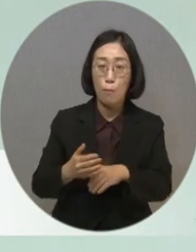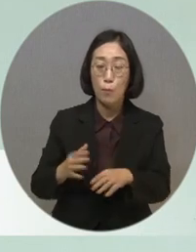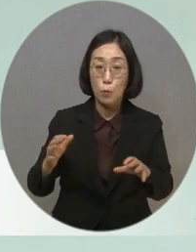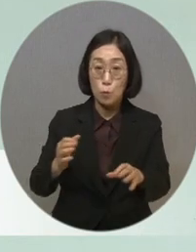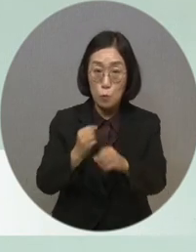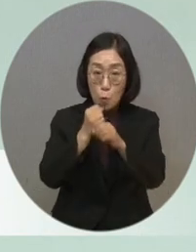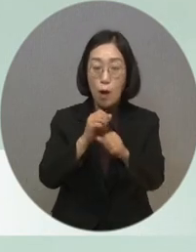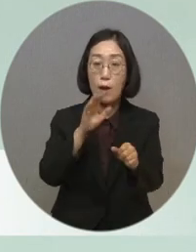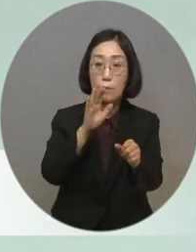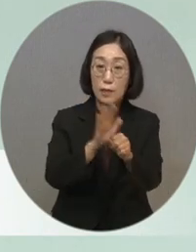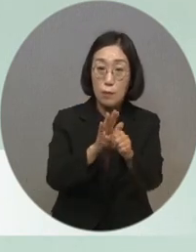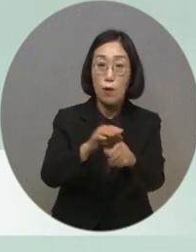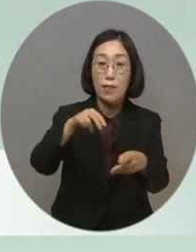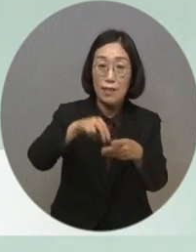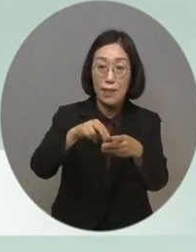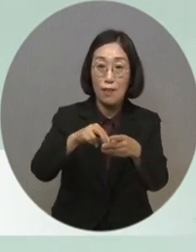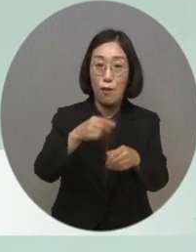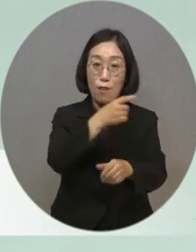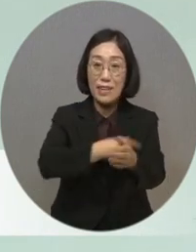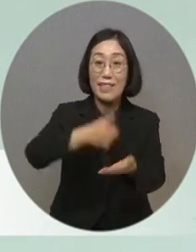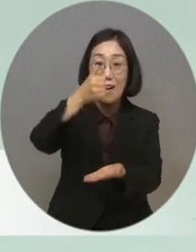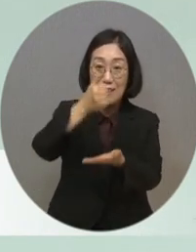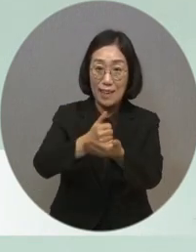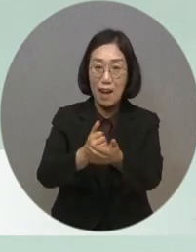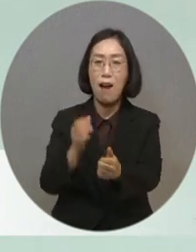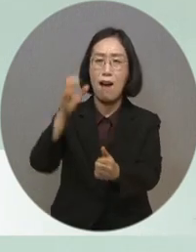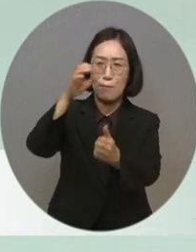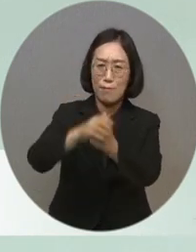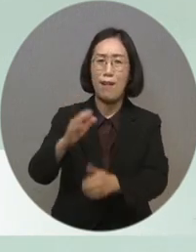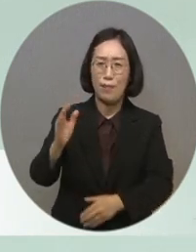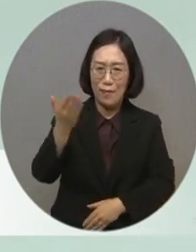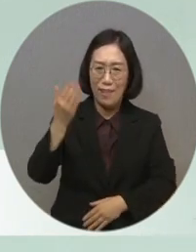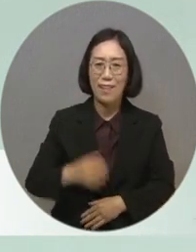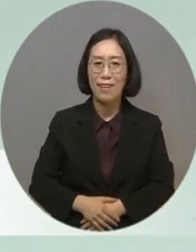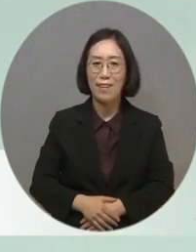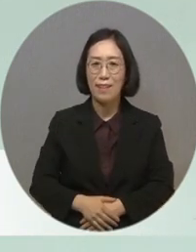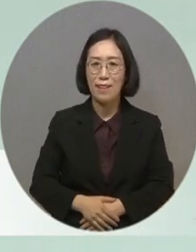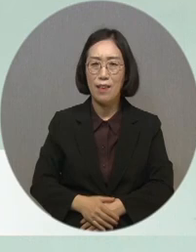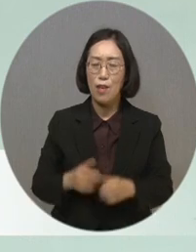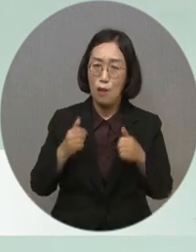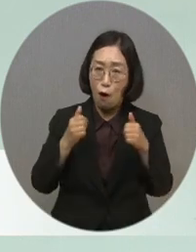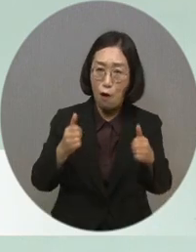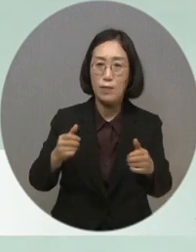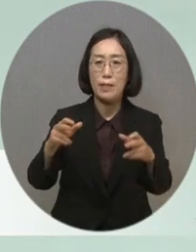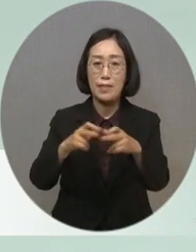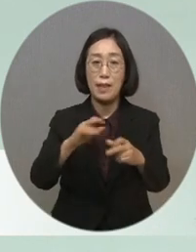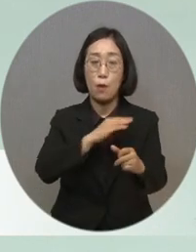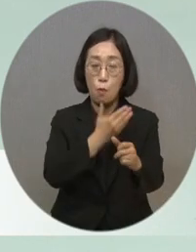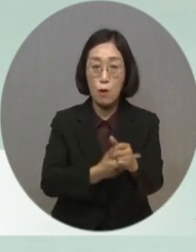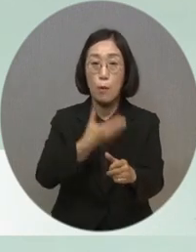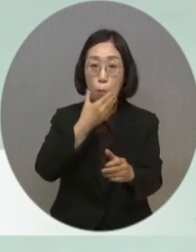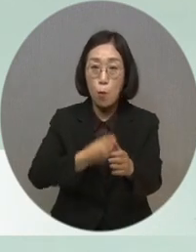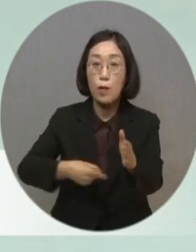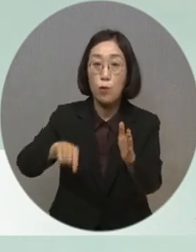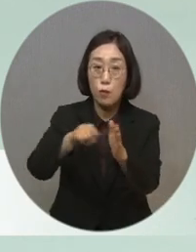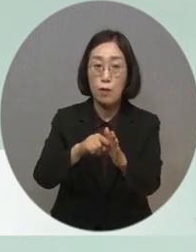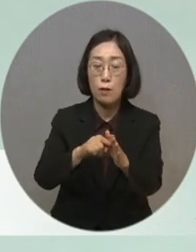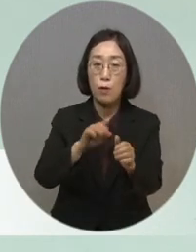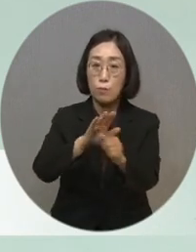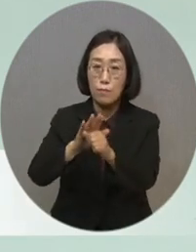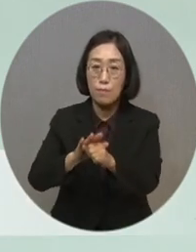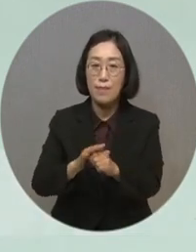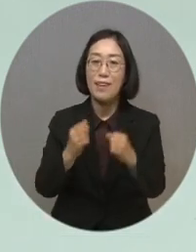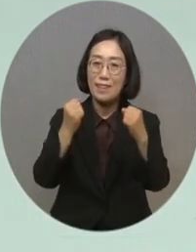지원 센터의 이사장님으로 이렇게 오늘 취임하게 되었습니다. 열심히 장애인 권리와 복지를 위해서 최선을